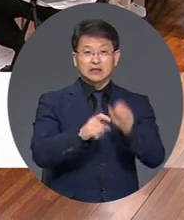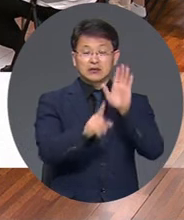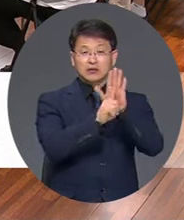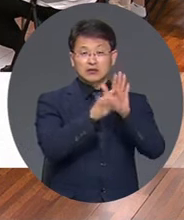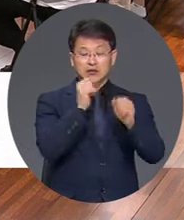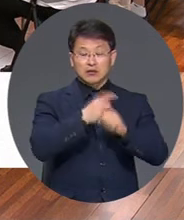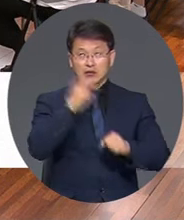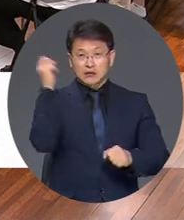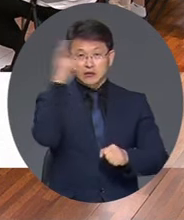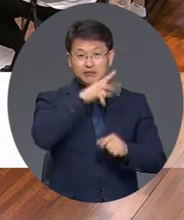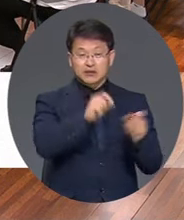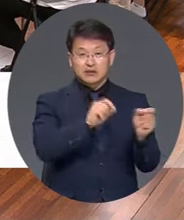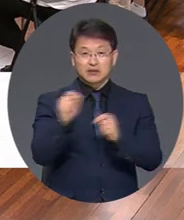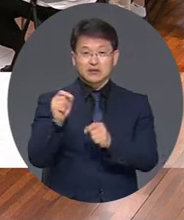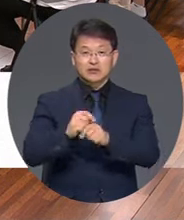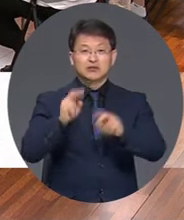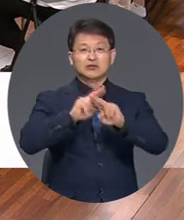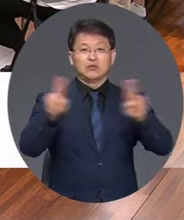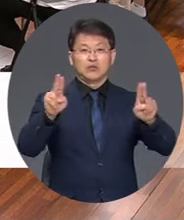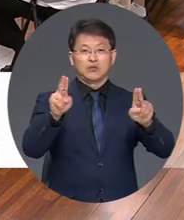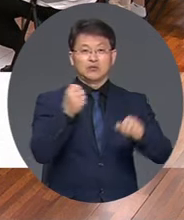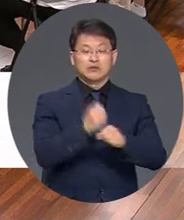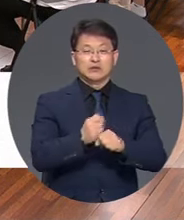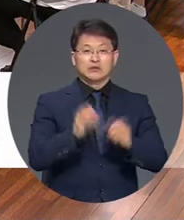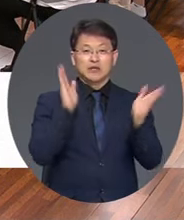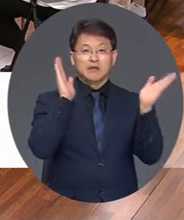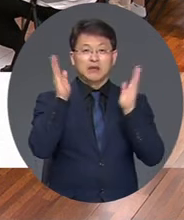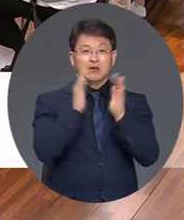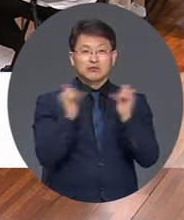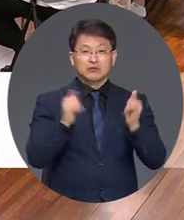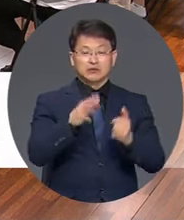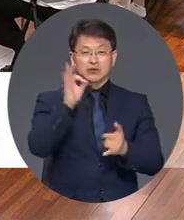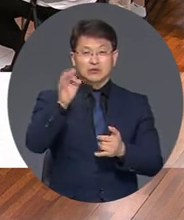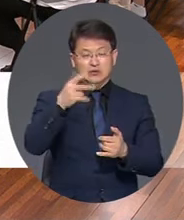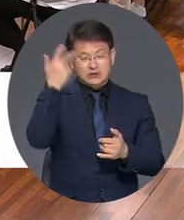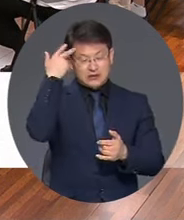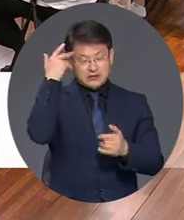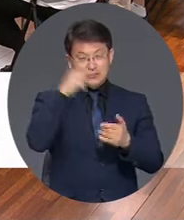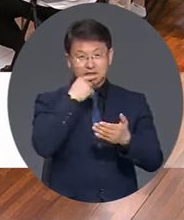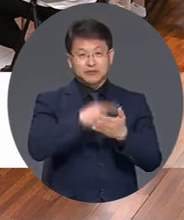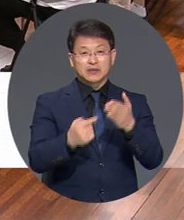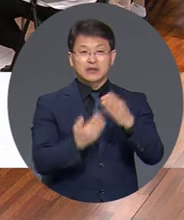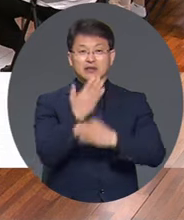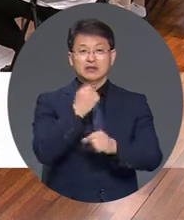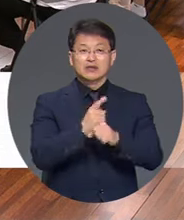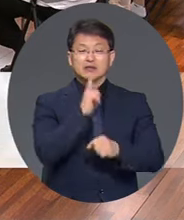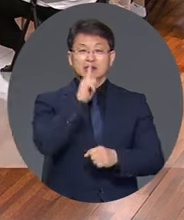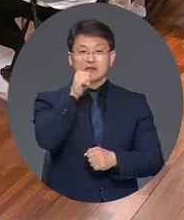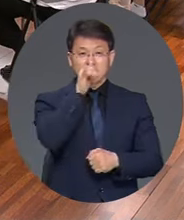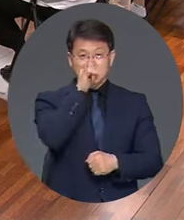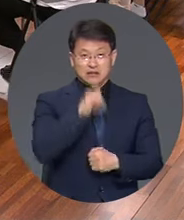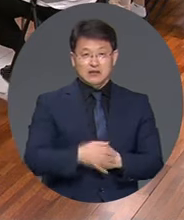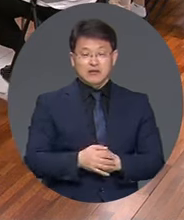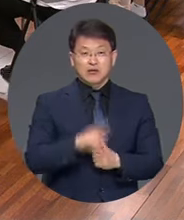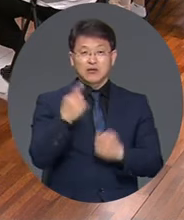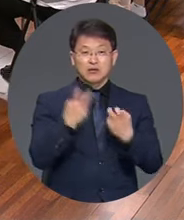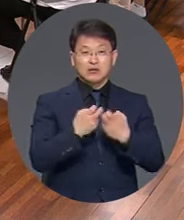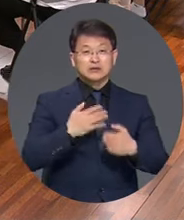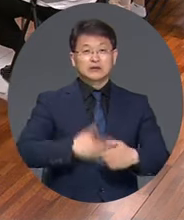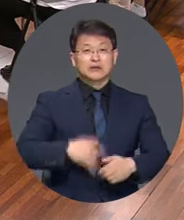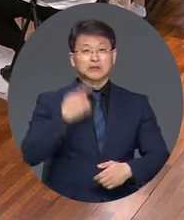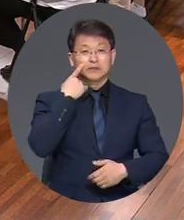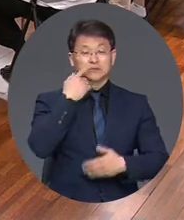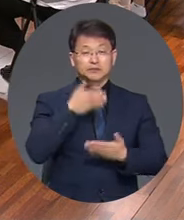공연을 느닷없이 미루거나 취소하면서 배우들이 금전적, 정신적 피해를 입었다는 주장이 나왔는데요. 어떻게 된